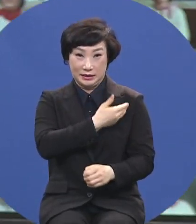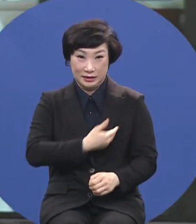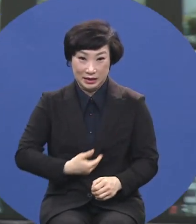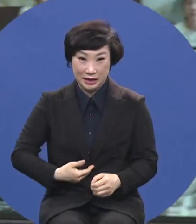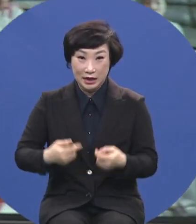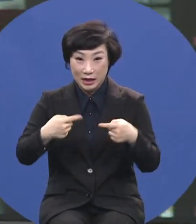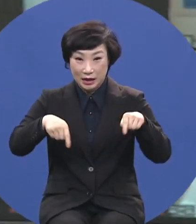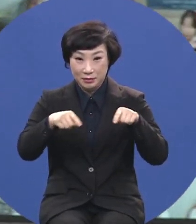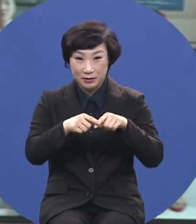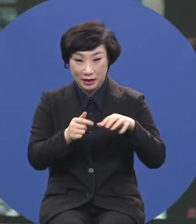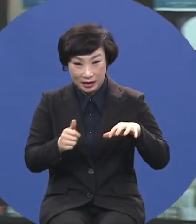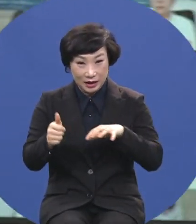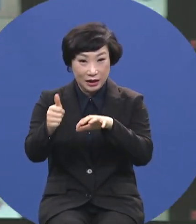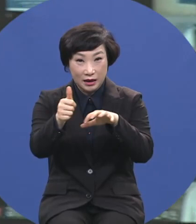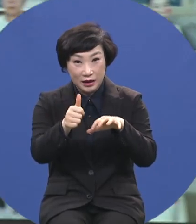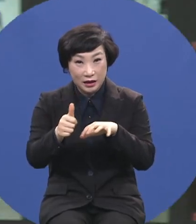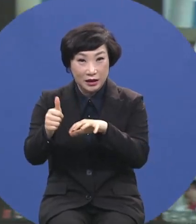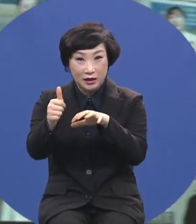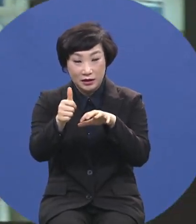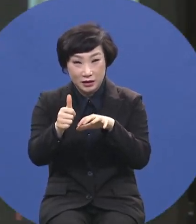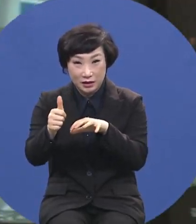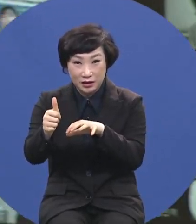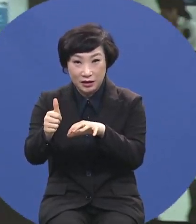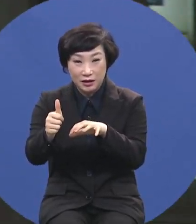제자들을 데리고